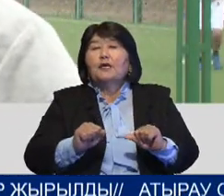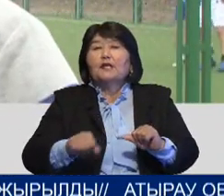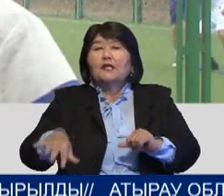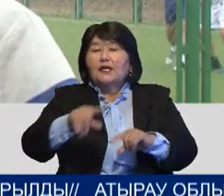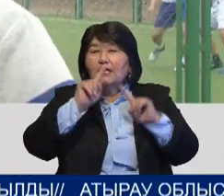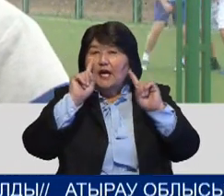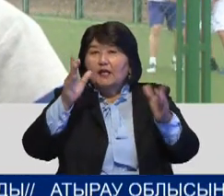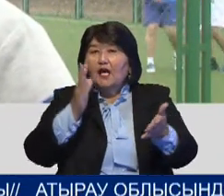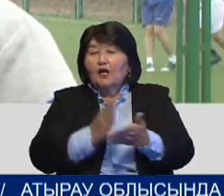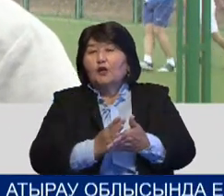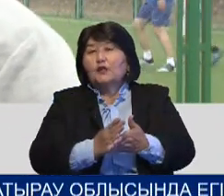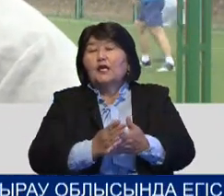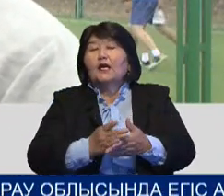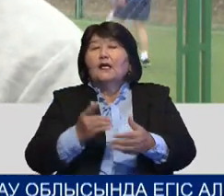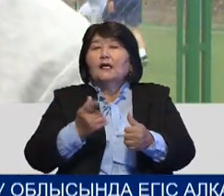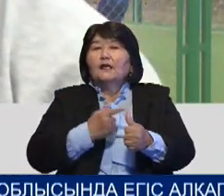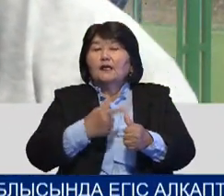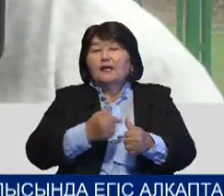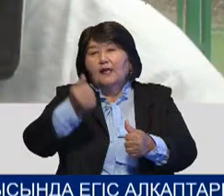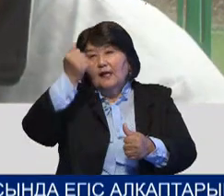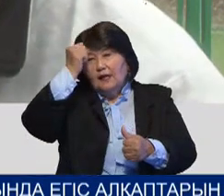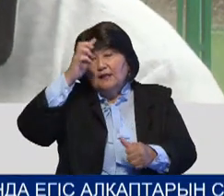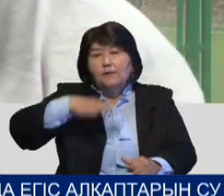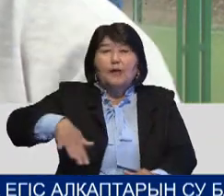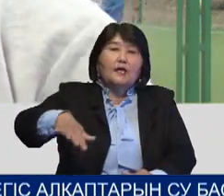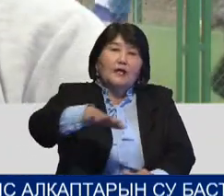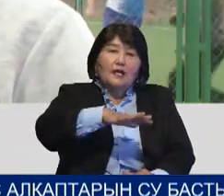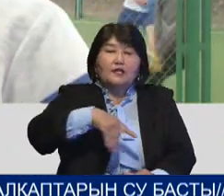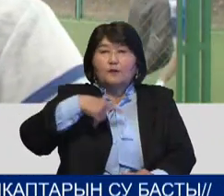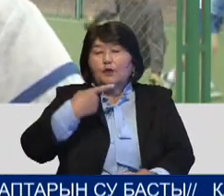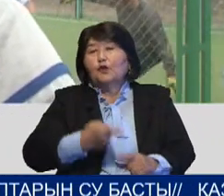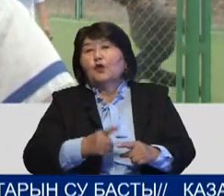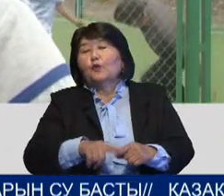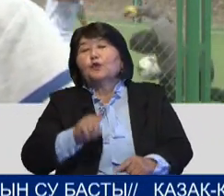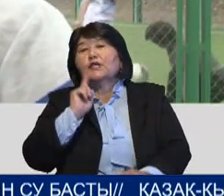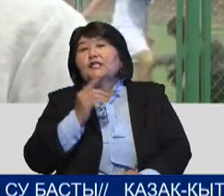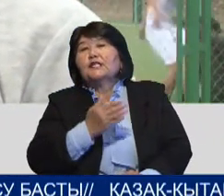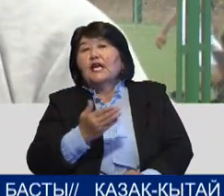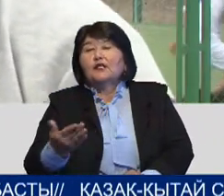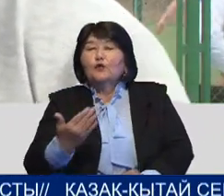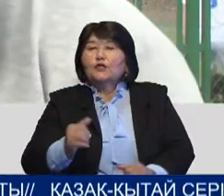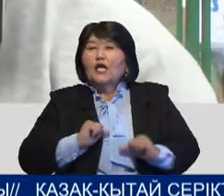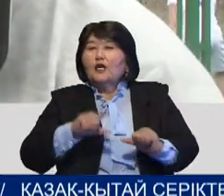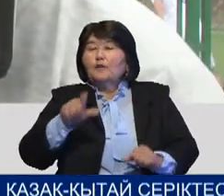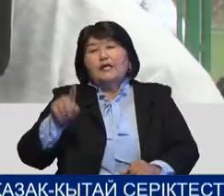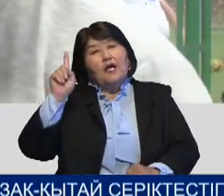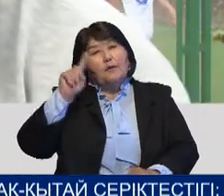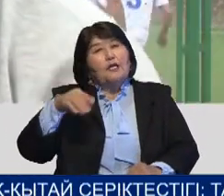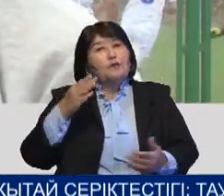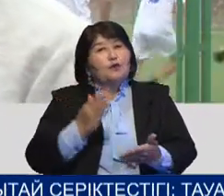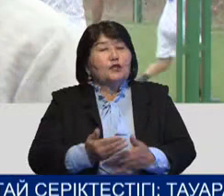таныту. Ер есімі ел есінде дегендей, осы жастарымыз, осындай батырларымызды біліп жүрсе